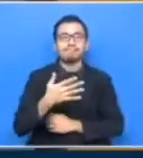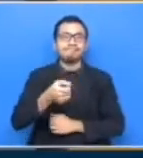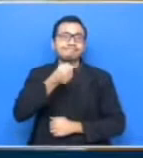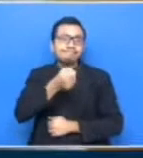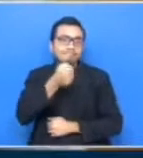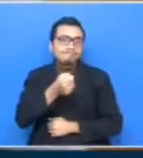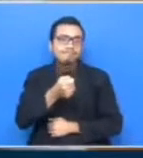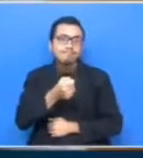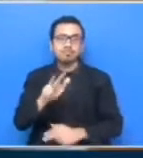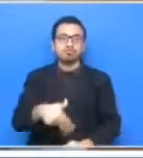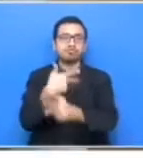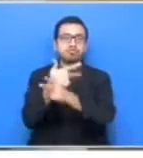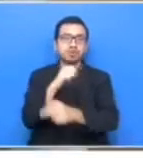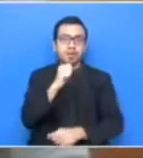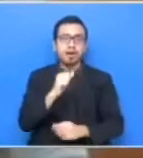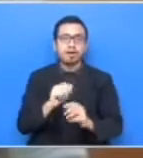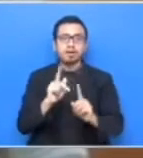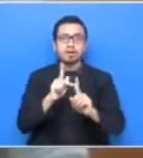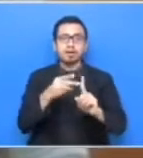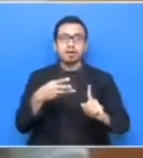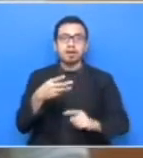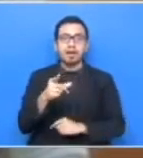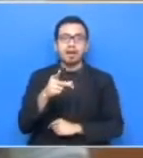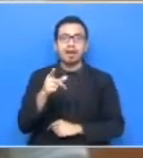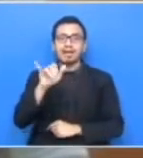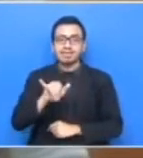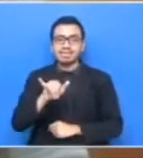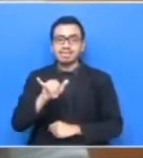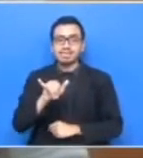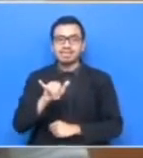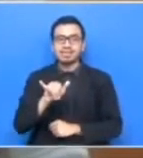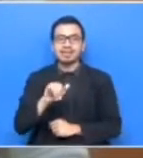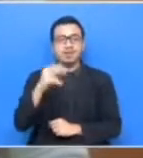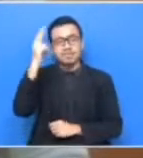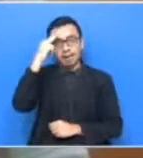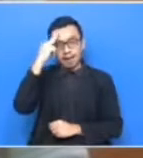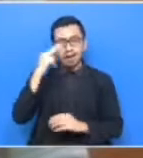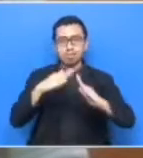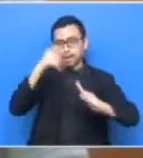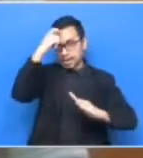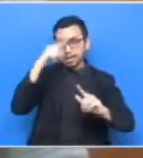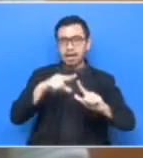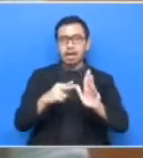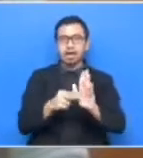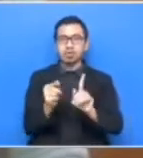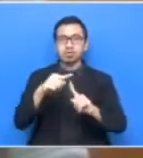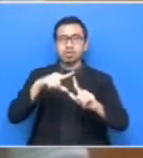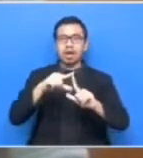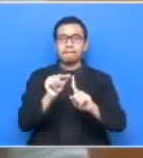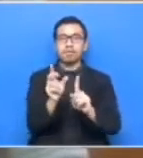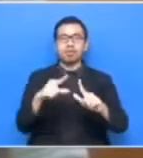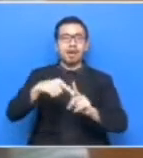malam melalui Skype bapak Heri Mulyadi PLT kepala RSUD anutapura palu yang juga koordinator penanganan PDP dan